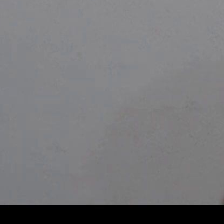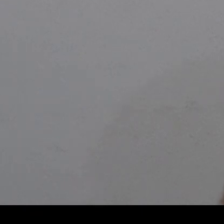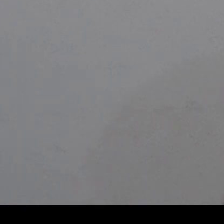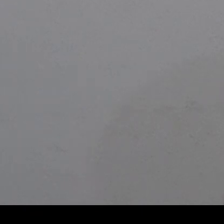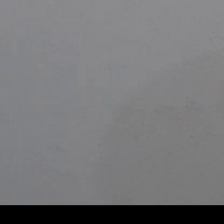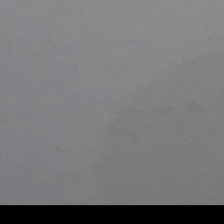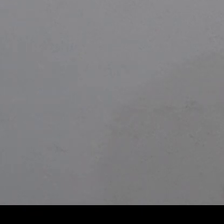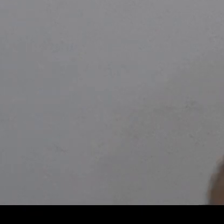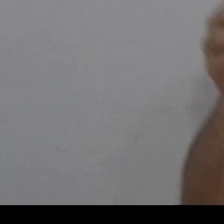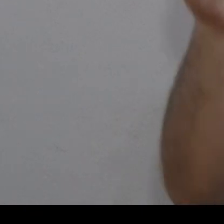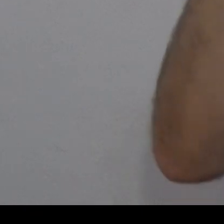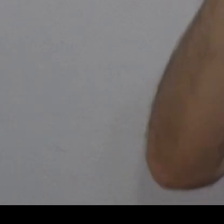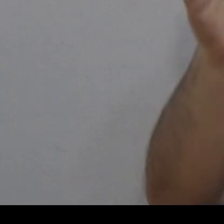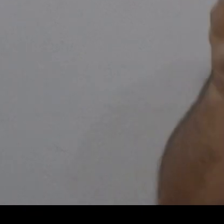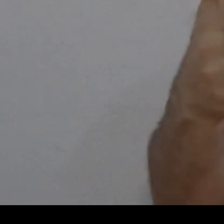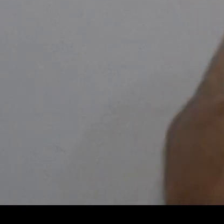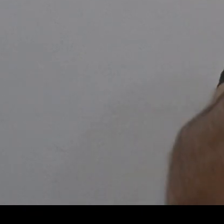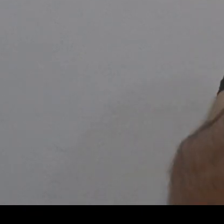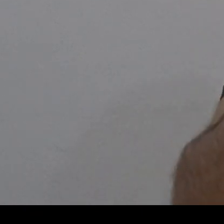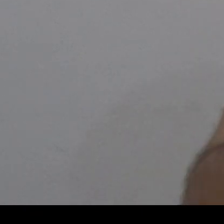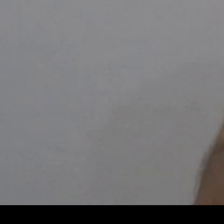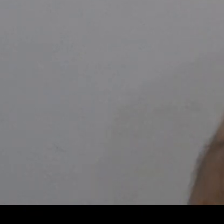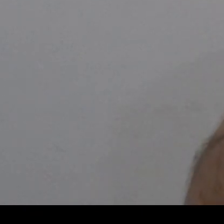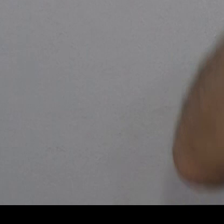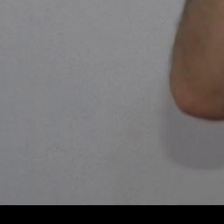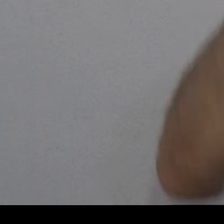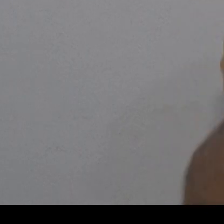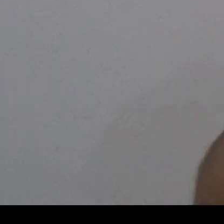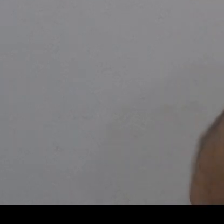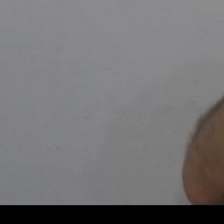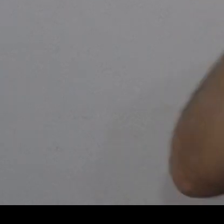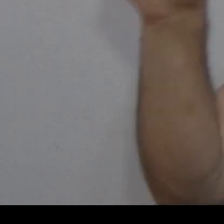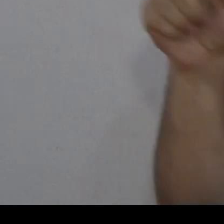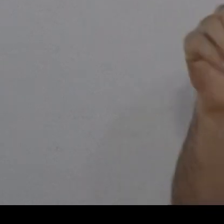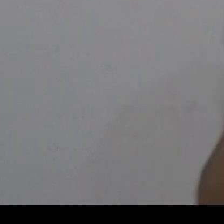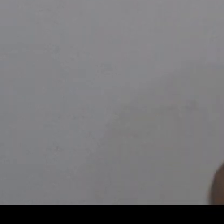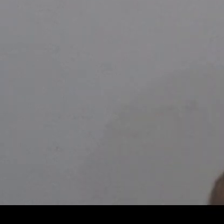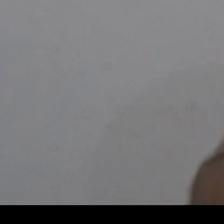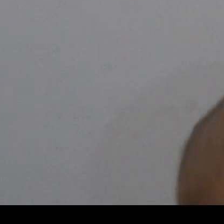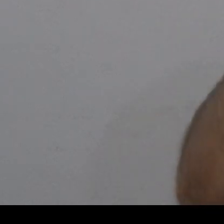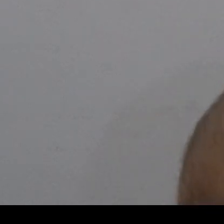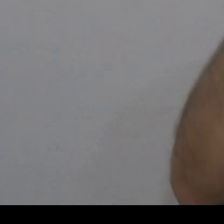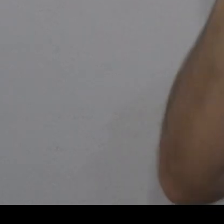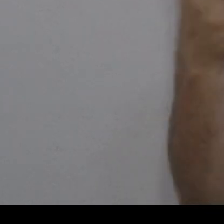E dim që është problem shumë i madhë për edukimin e të shokëve, po gjithmonë na si komunitet edhe të rritur